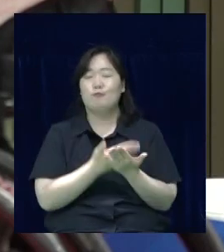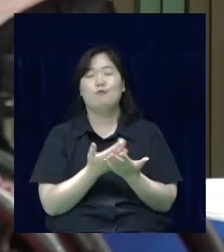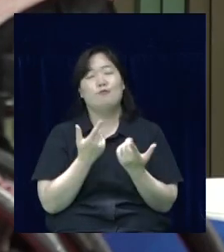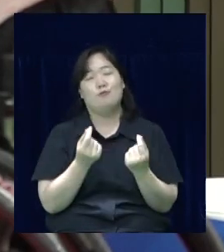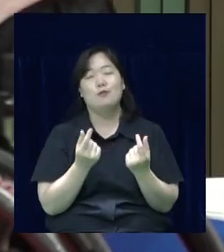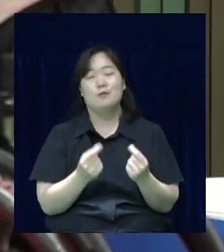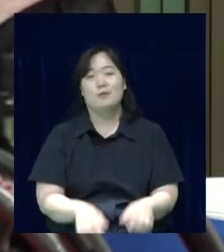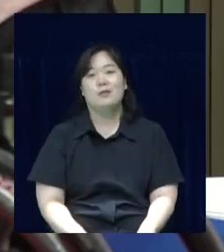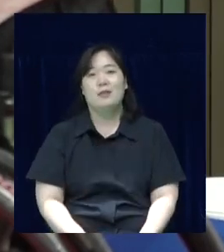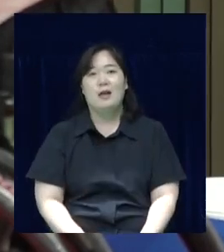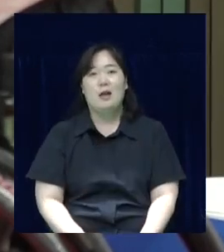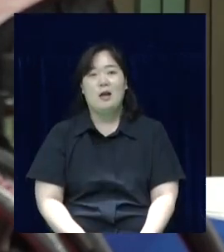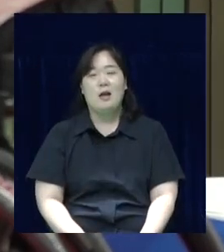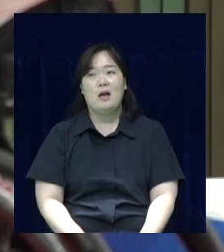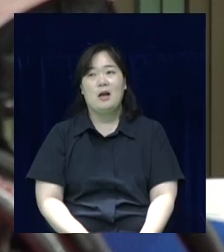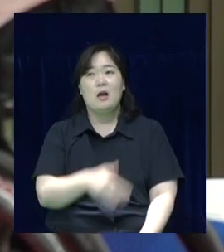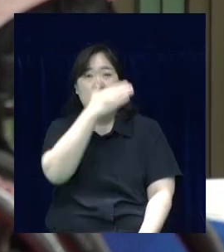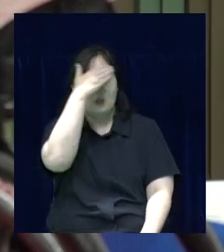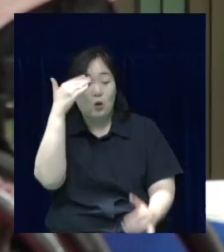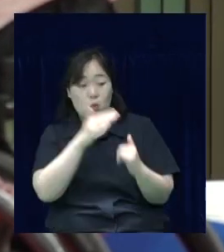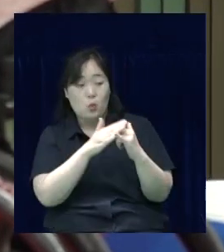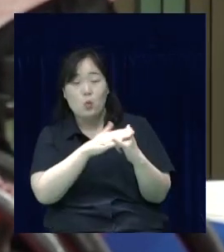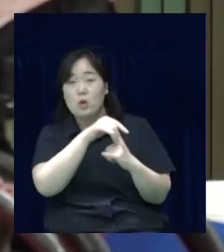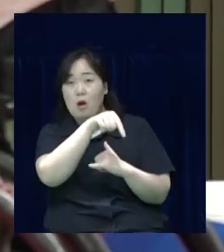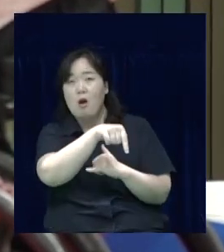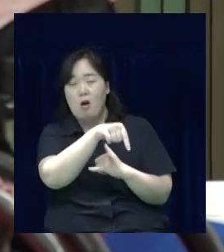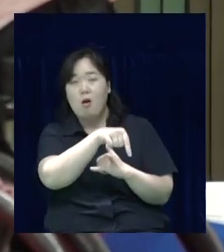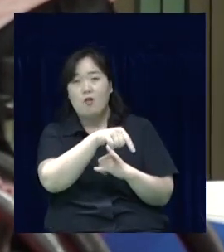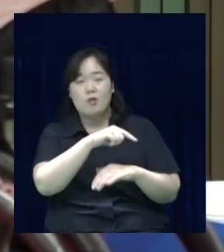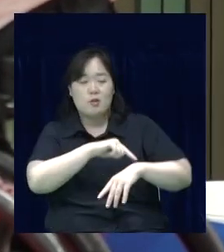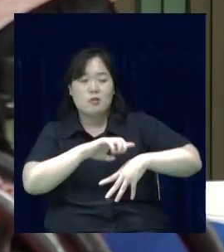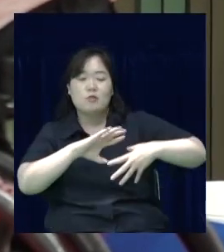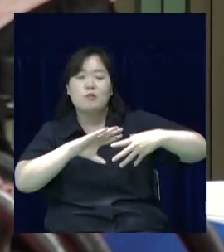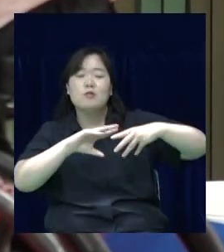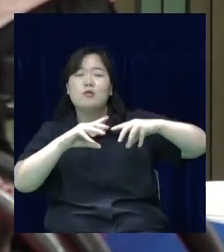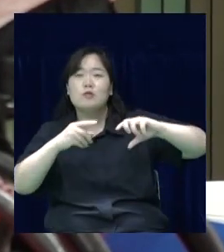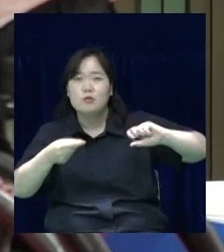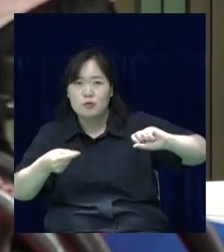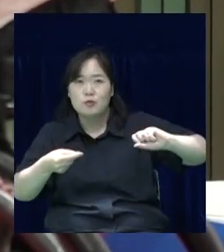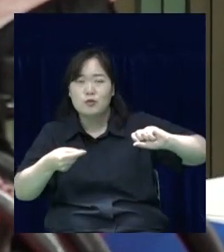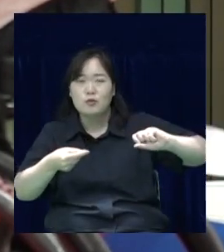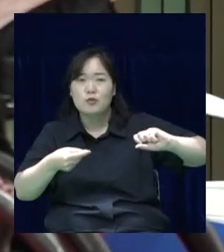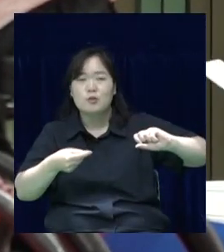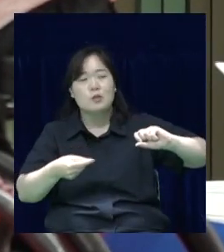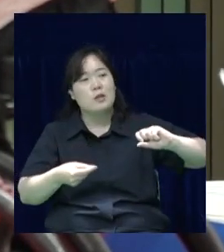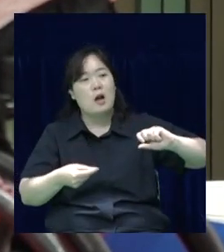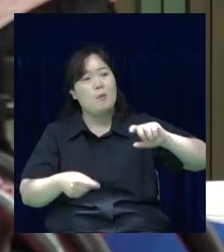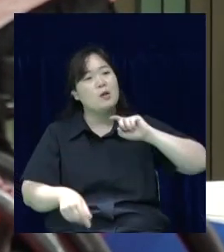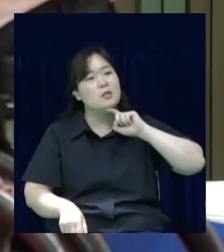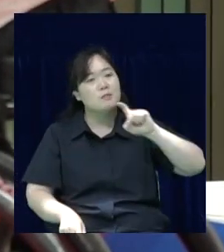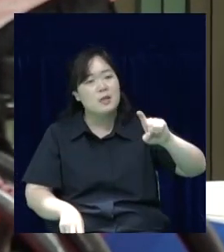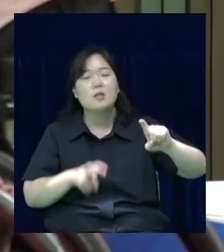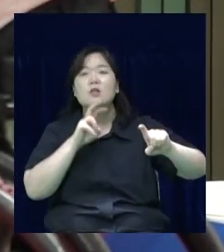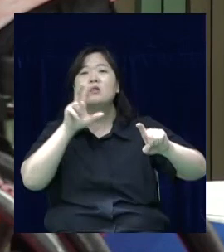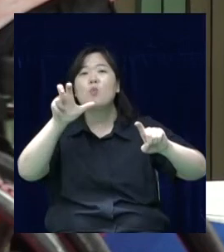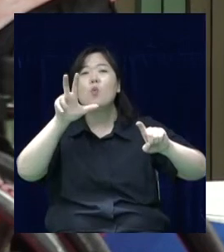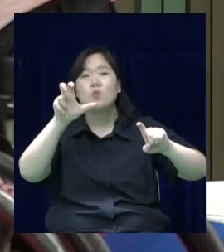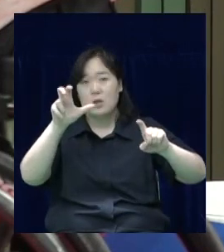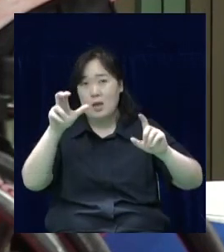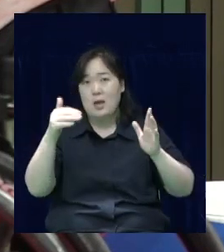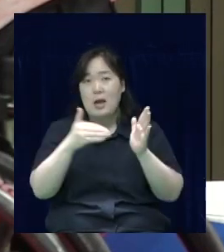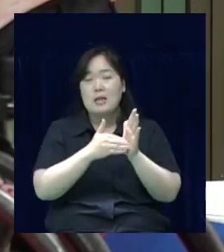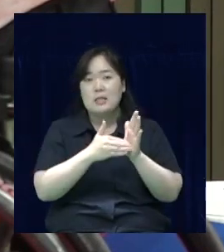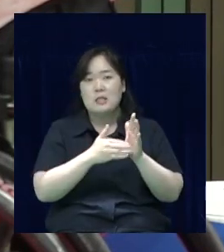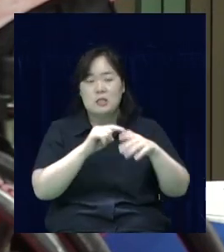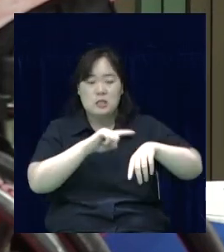나이가 어릴수록 근력은 사실은 20대 이후에 저 최고의 20대에서 25세 정도에서 최고의 근력을 내거든요. 그렇죠.